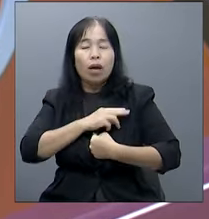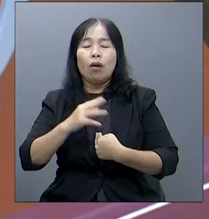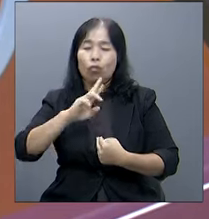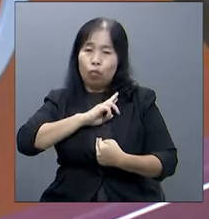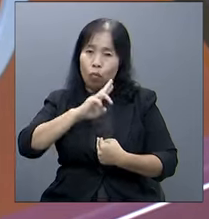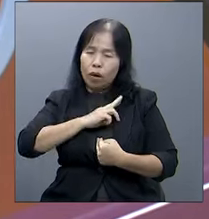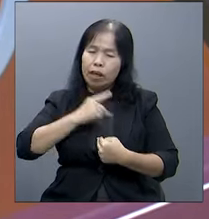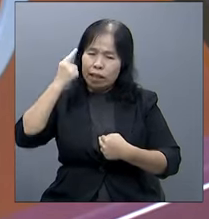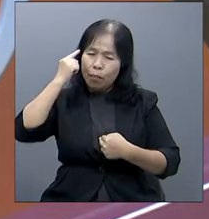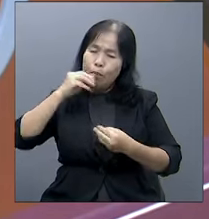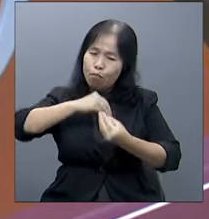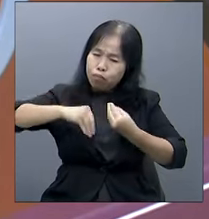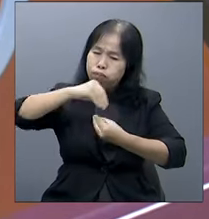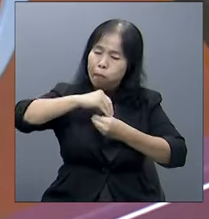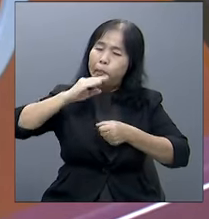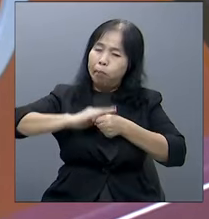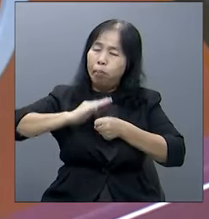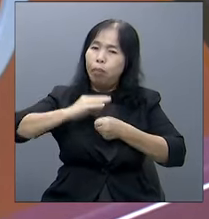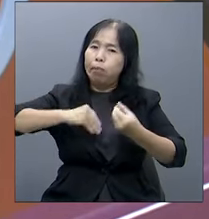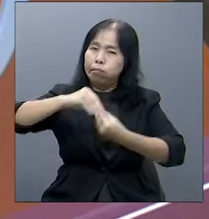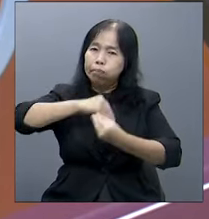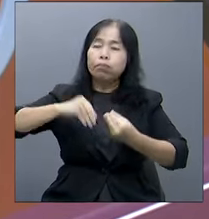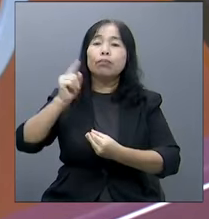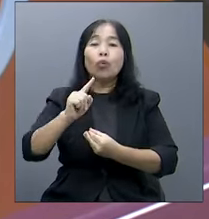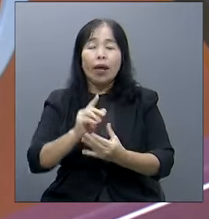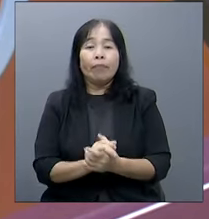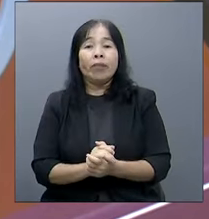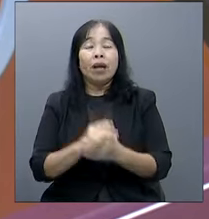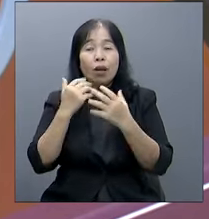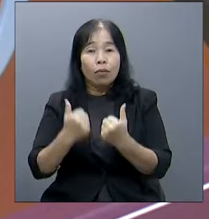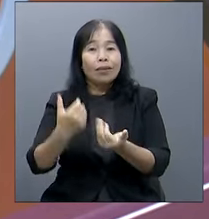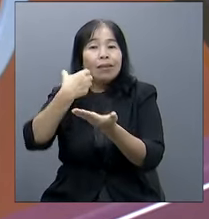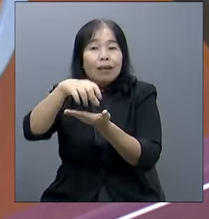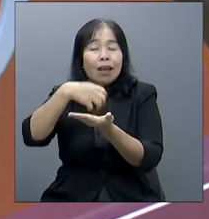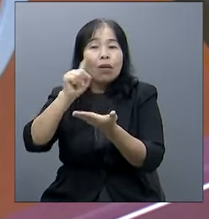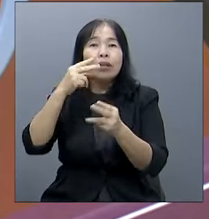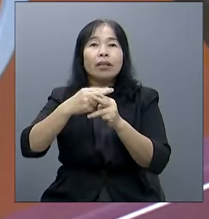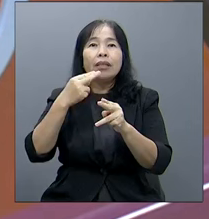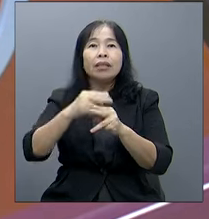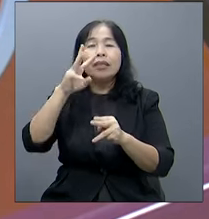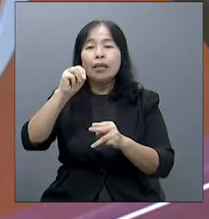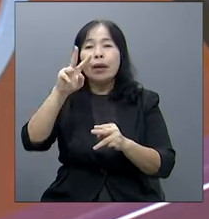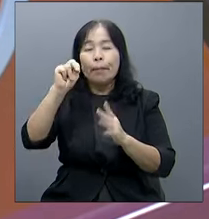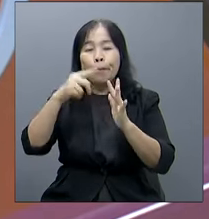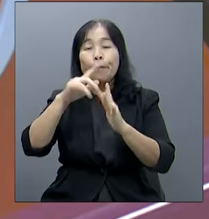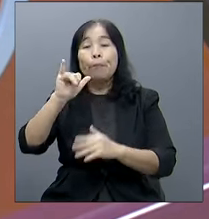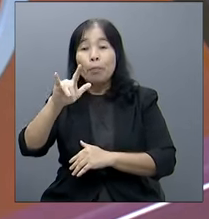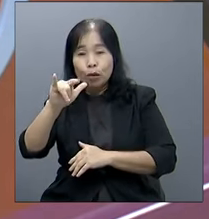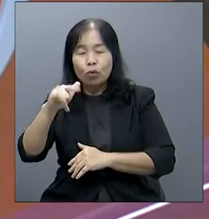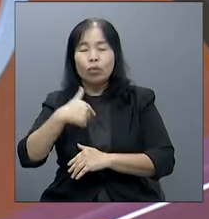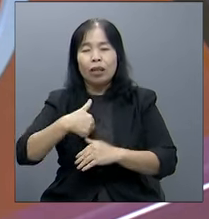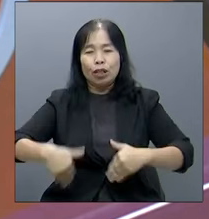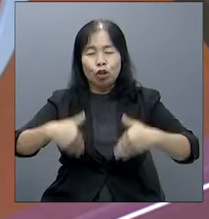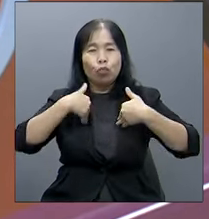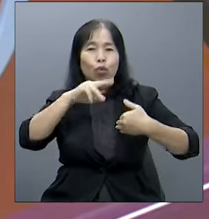ียงที่จะทำใหเราอยได้อย่างยงยืนเป็นรปแบบไหนวันนี้พไปดูเรื่องราวนะคะ ของคุมนูลเสียงเย็เกษตกรที่มชีวตพิกผันแล้วก